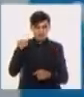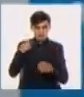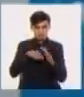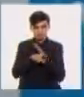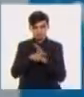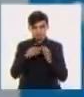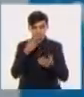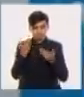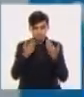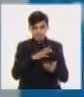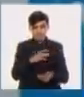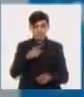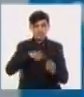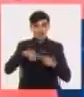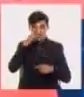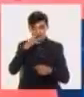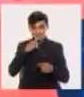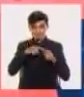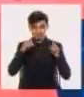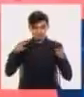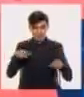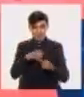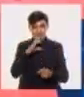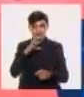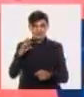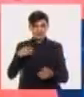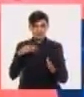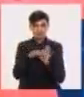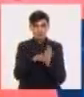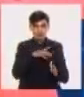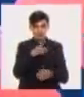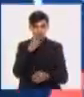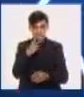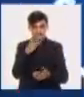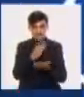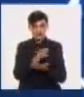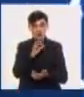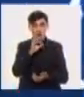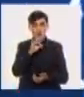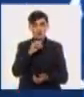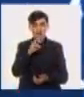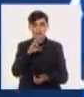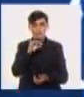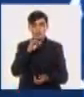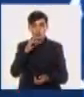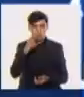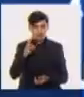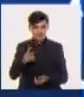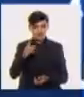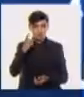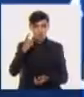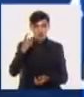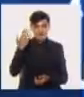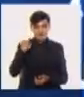четко отмечены наши границы, когда мы вошли в состав Советского Союза. И на этой карте видно, что Оренбург буквально 100 лет назад был